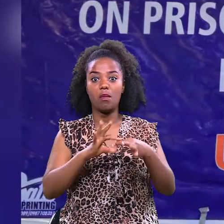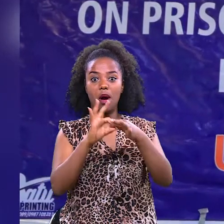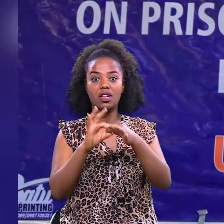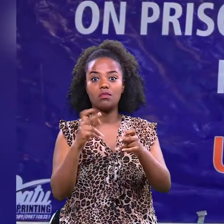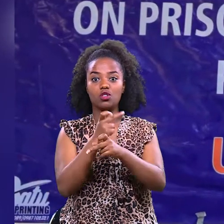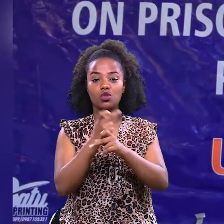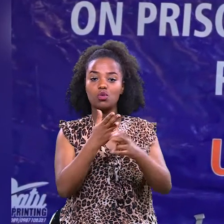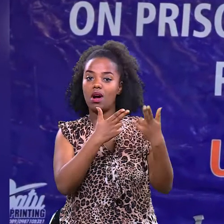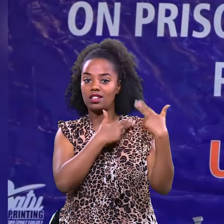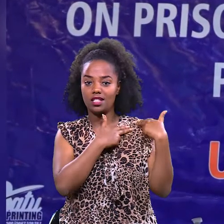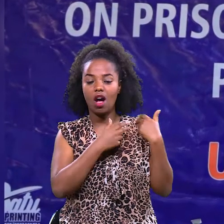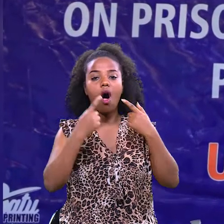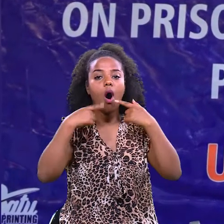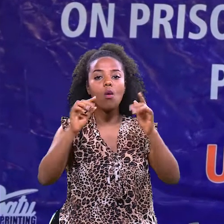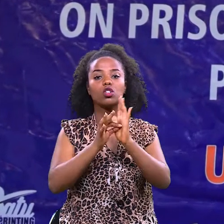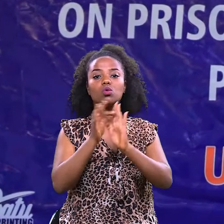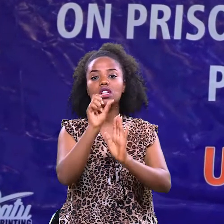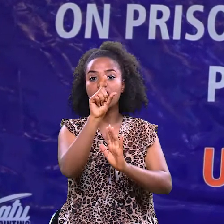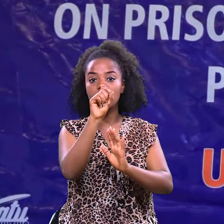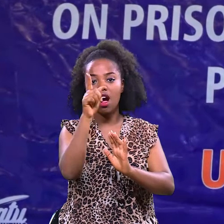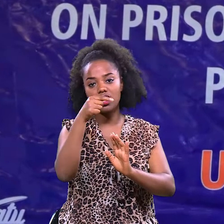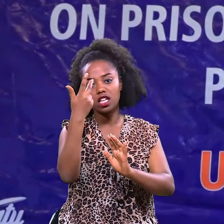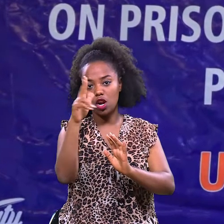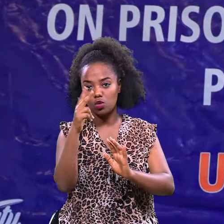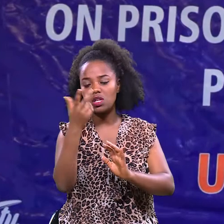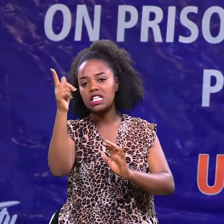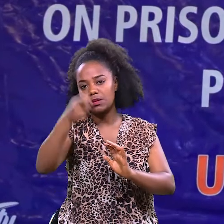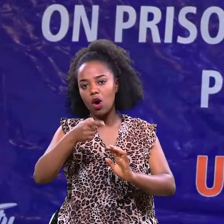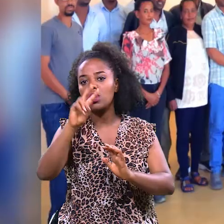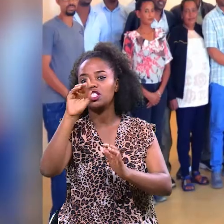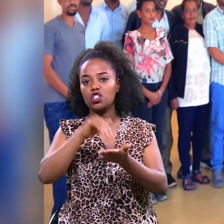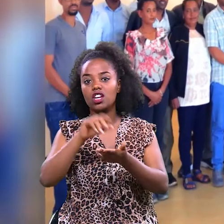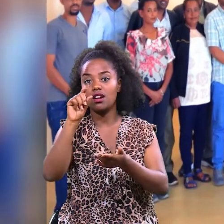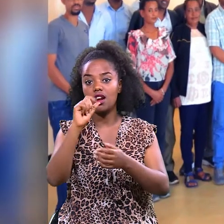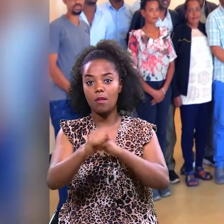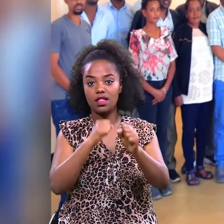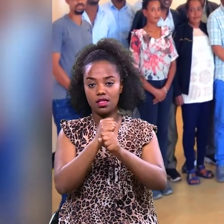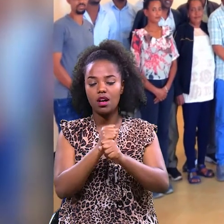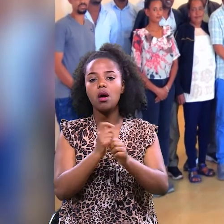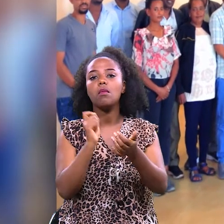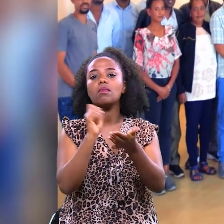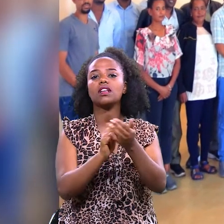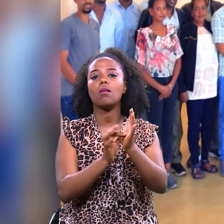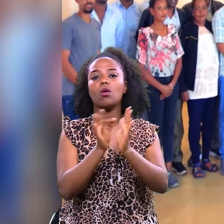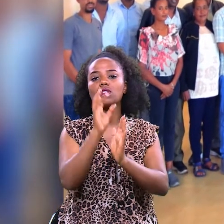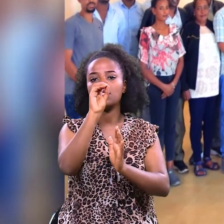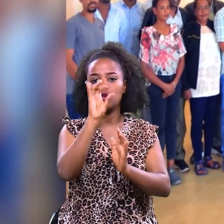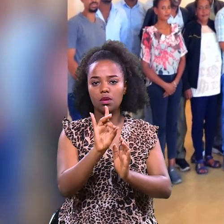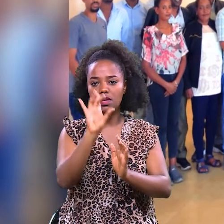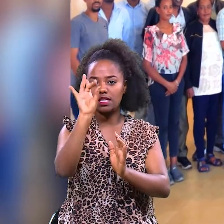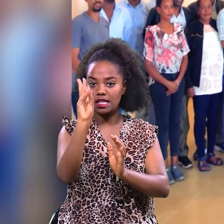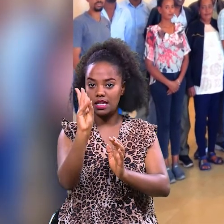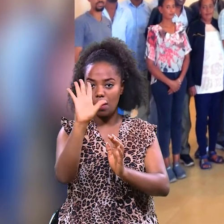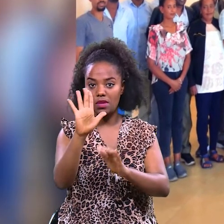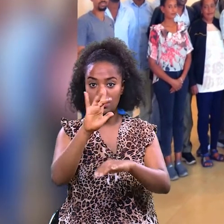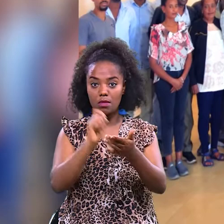ሴንተር ፎር ጀስቲስ በሲቪል ማህበረሰብ ድርጅቶች ባለስልጣን በአዋጅ ቁጥር 1113 ዝባር 2011 ዓ.ም መሰረት